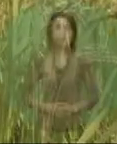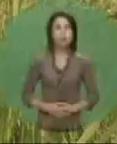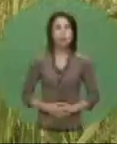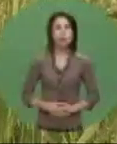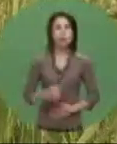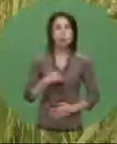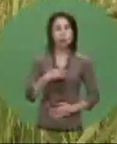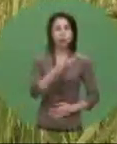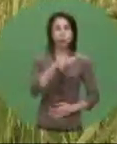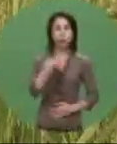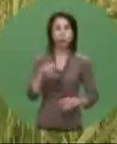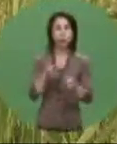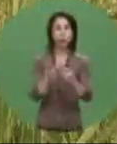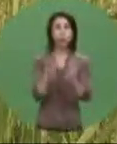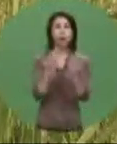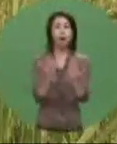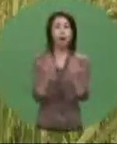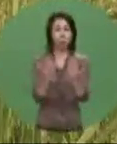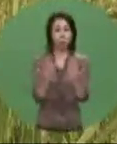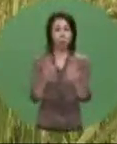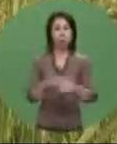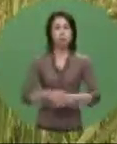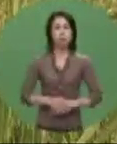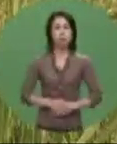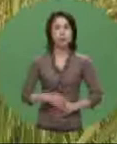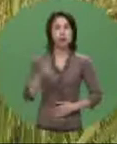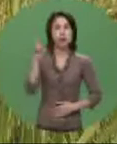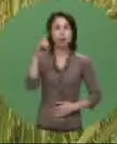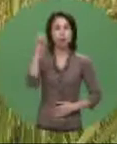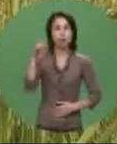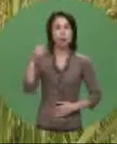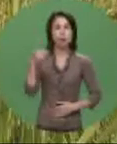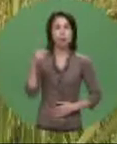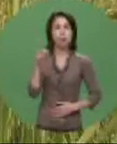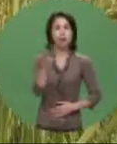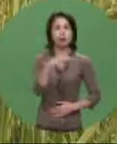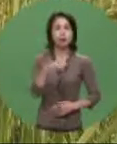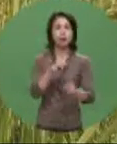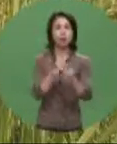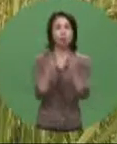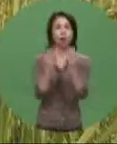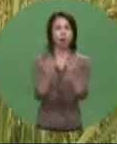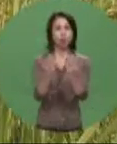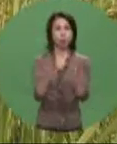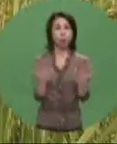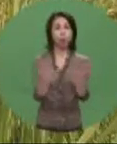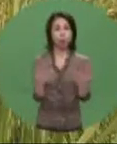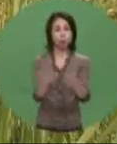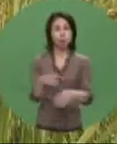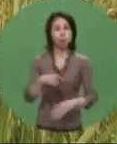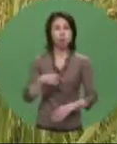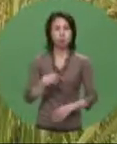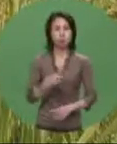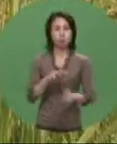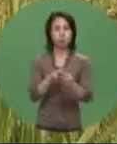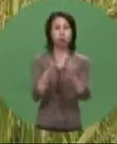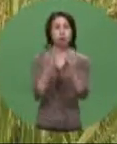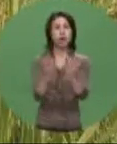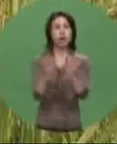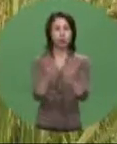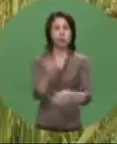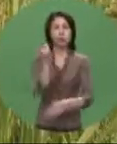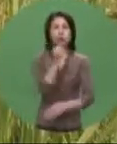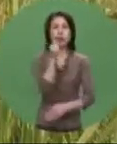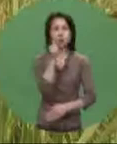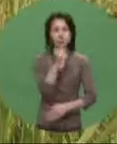して僕の私の小学校では、生駒南第二小学校の児童たちが自分たちの小学校を紹